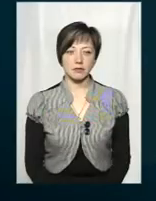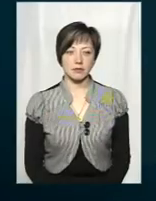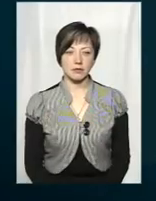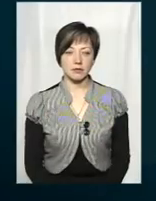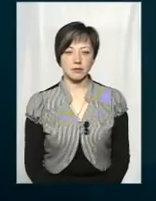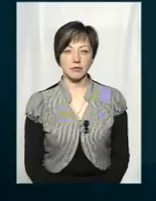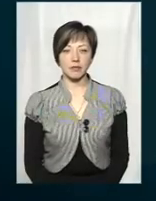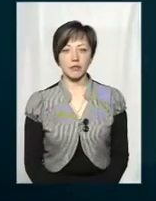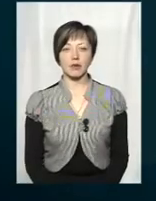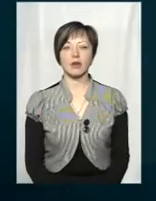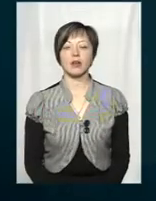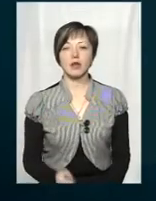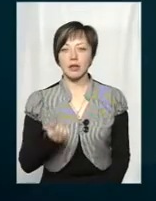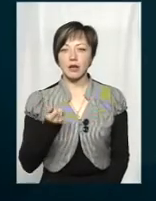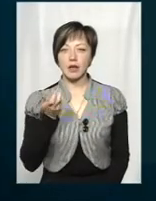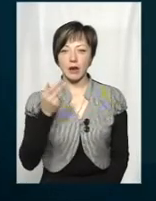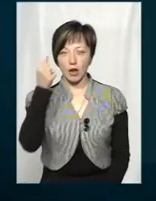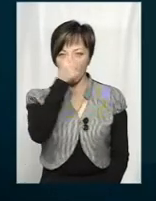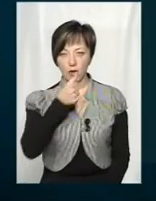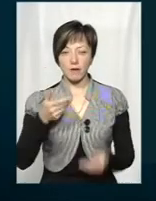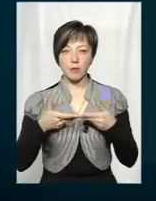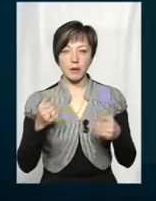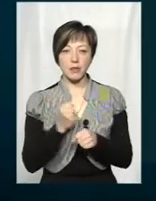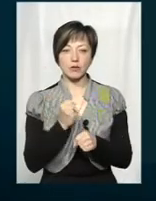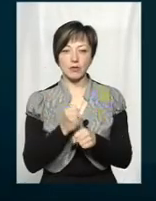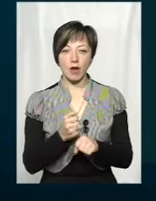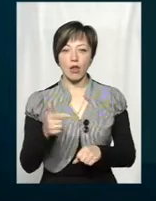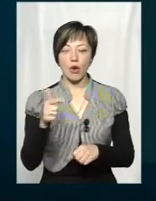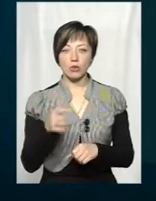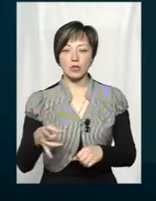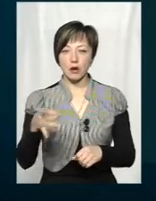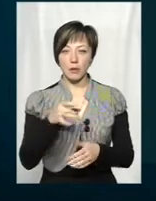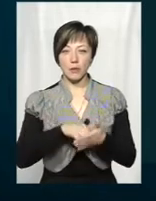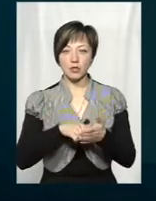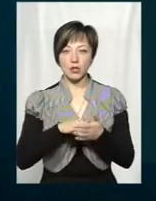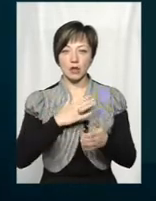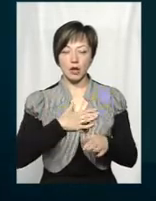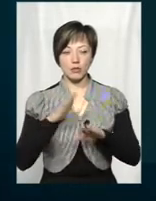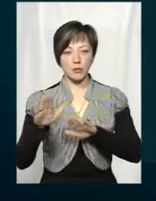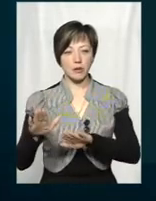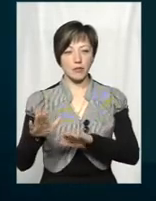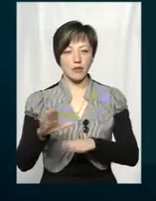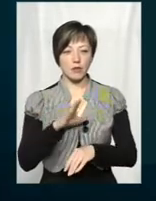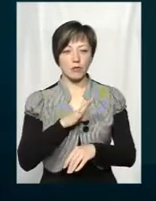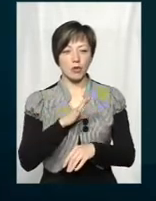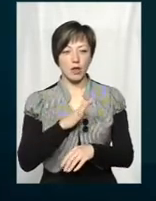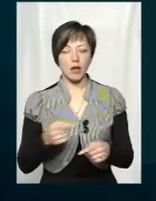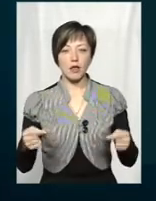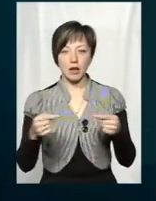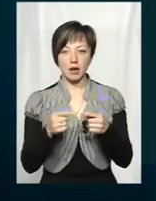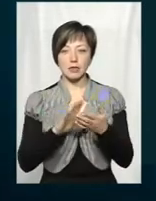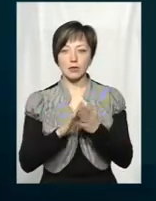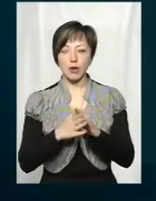Кілька років ми працювали в Городоцькому районі. Власне, причиною цього нашого перебування там була якраз ситуація